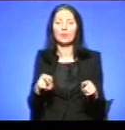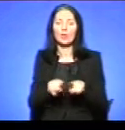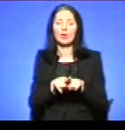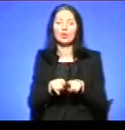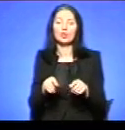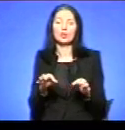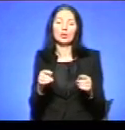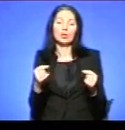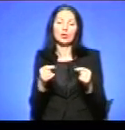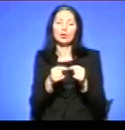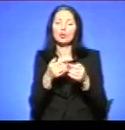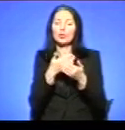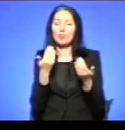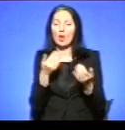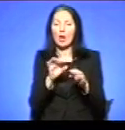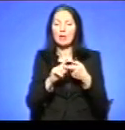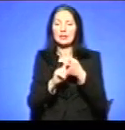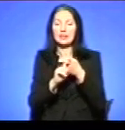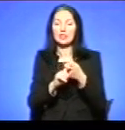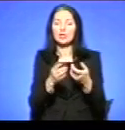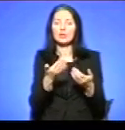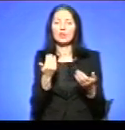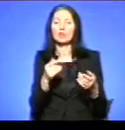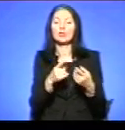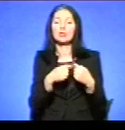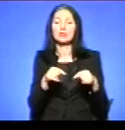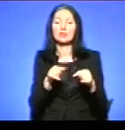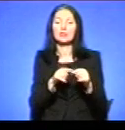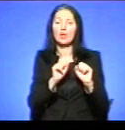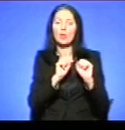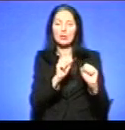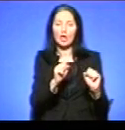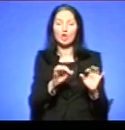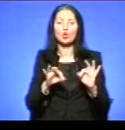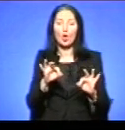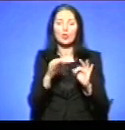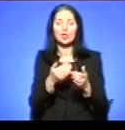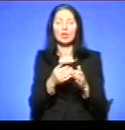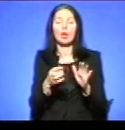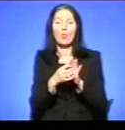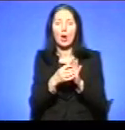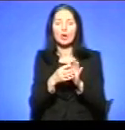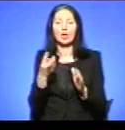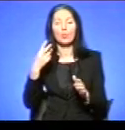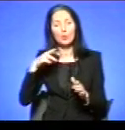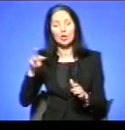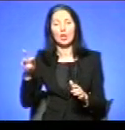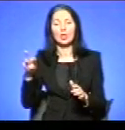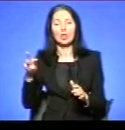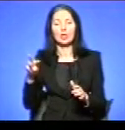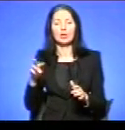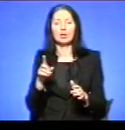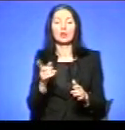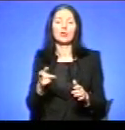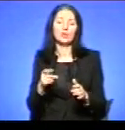рамок немає. Це залежить від системи захищеності автомобіля, від тої ж самої марки, від моделей, від